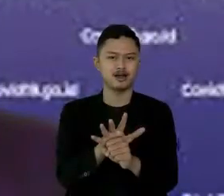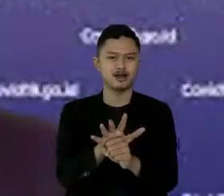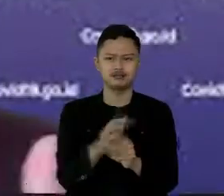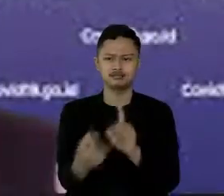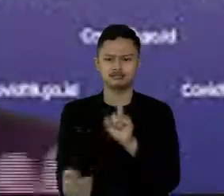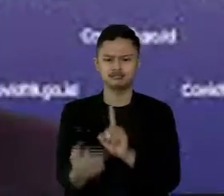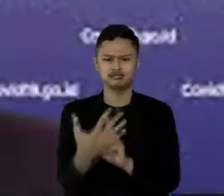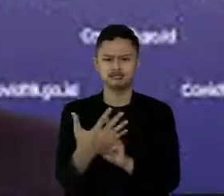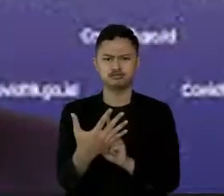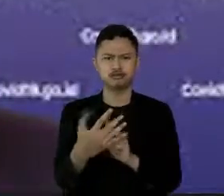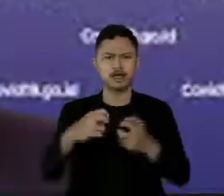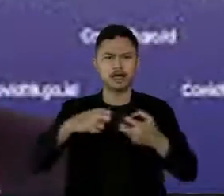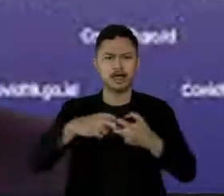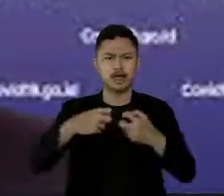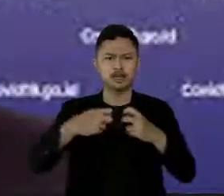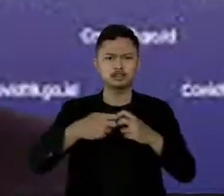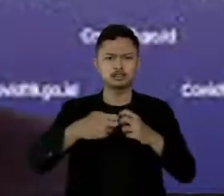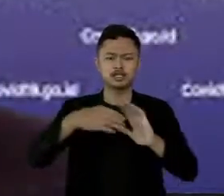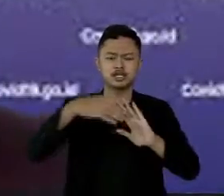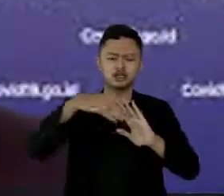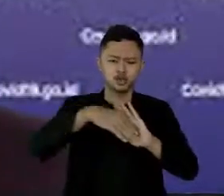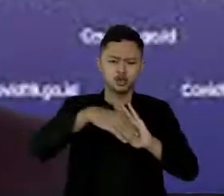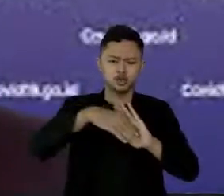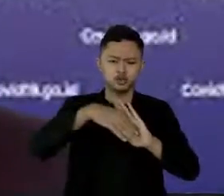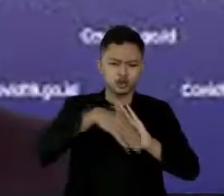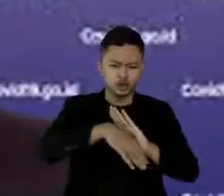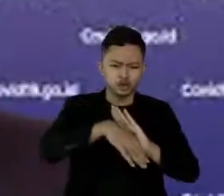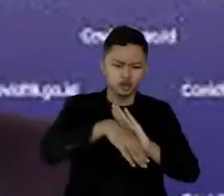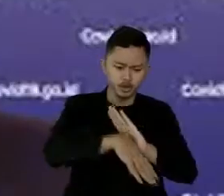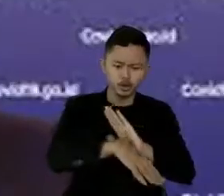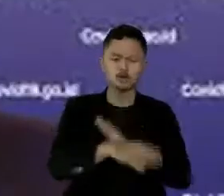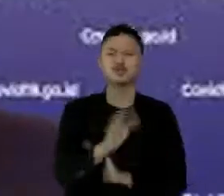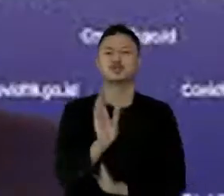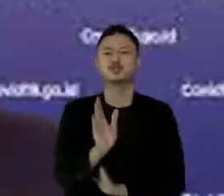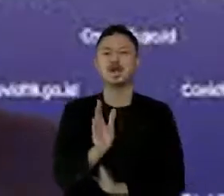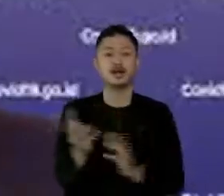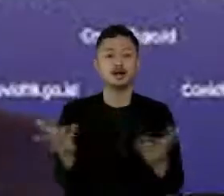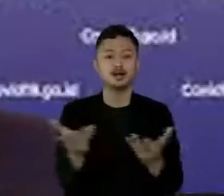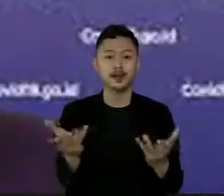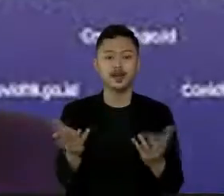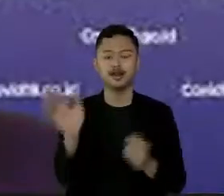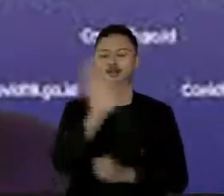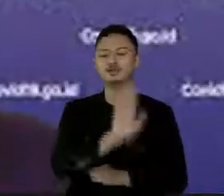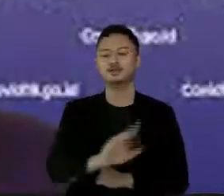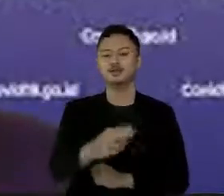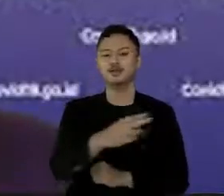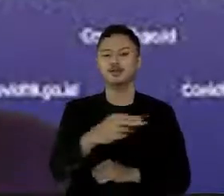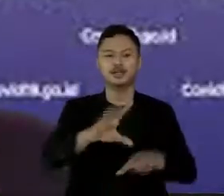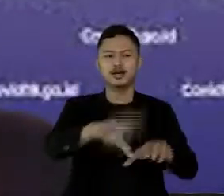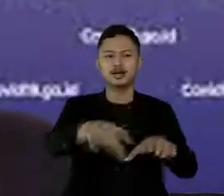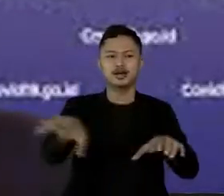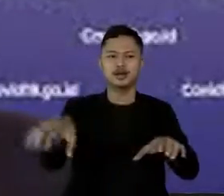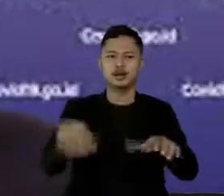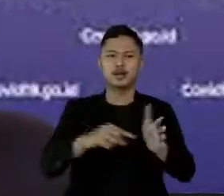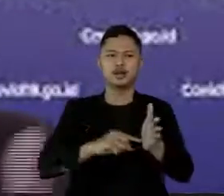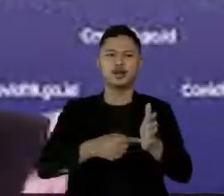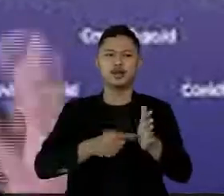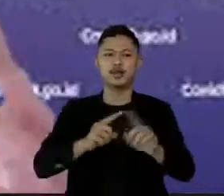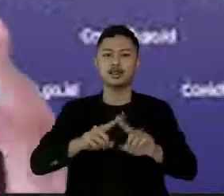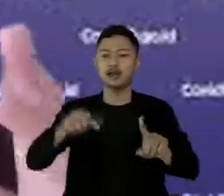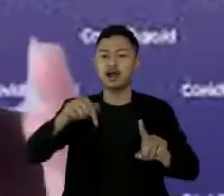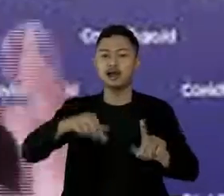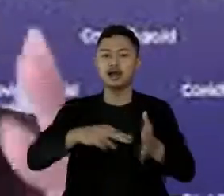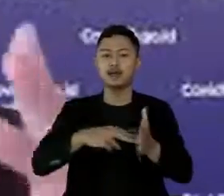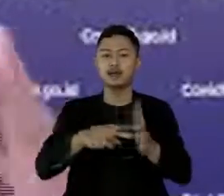terkena sudah mulai sedikit demi sedikit menurun ya di berbagai wilayah Indonesia. Dan